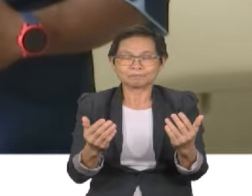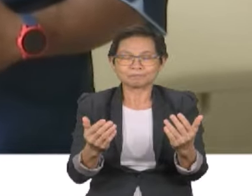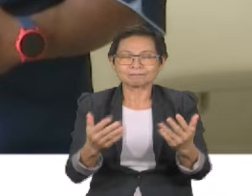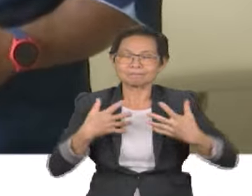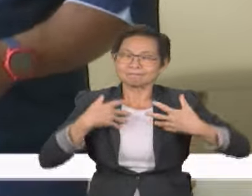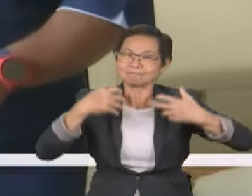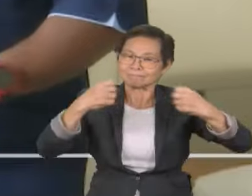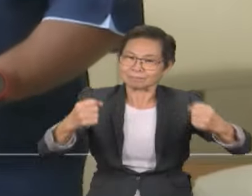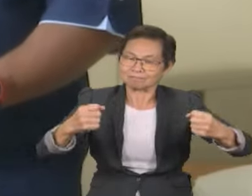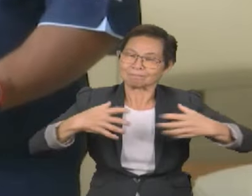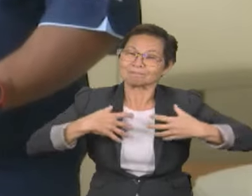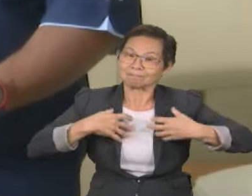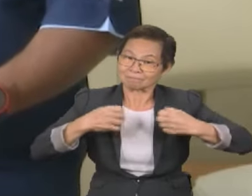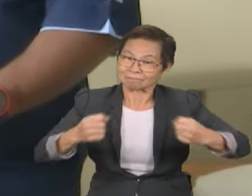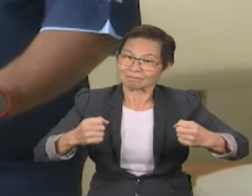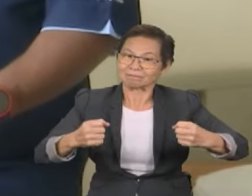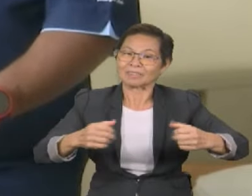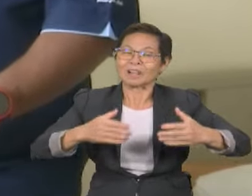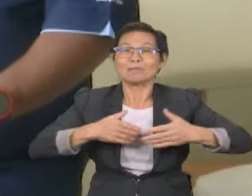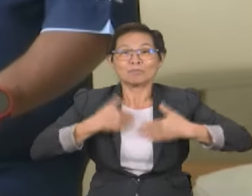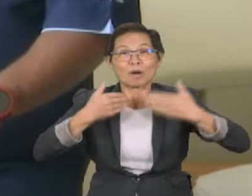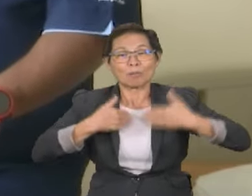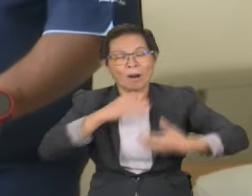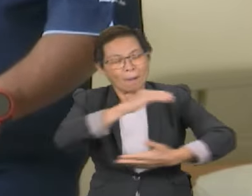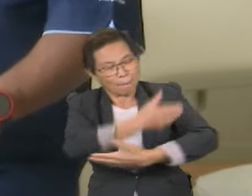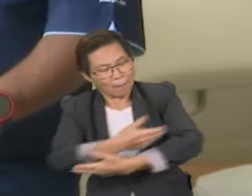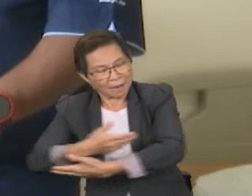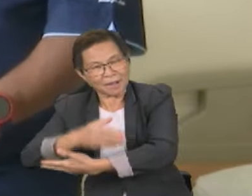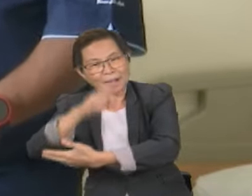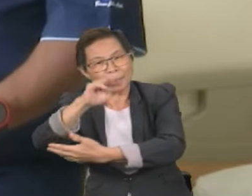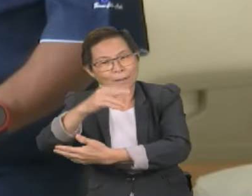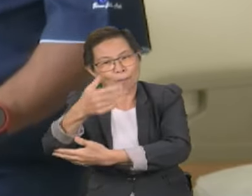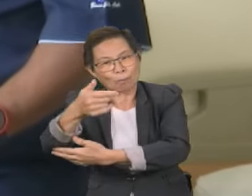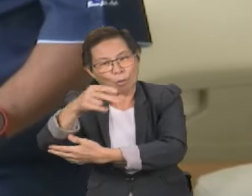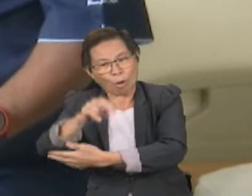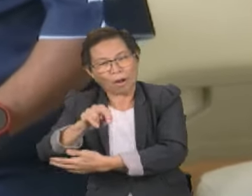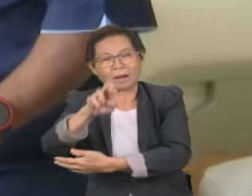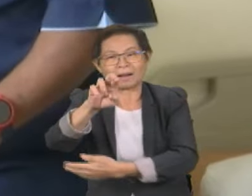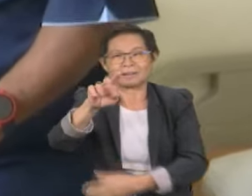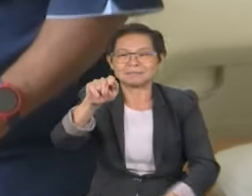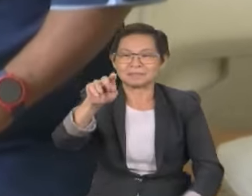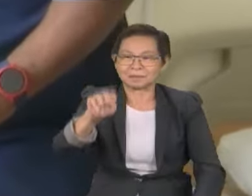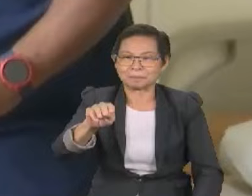bayi ini. Selamat menyambut tahun baru 2023. Mohan Jinasami, RTM.